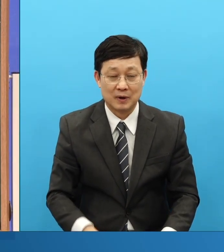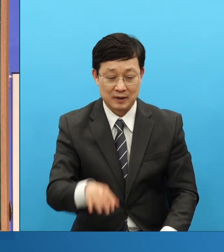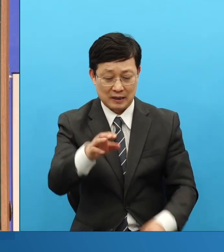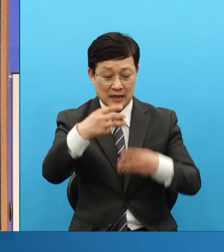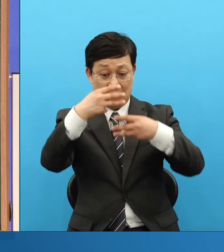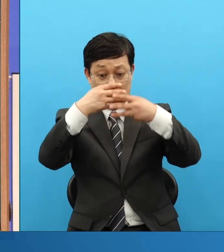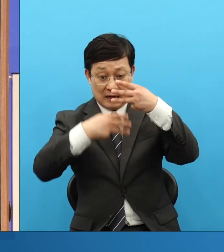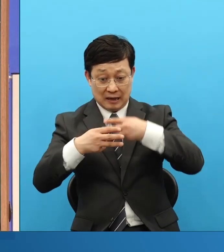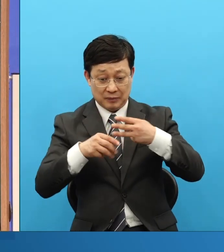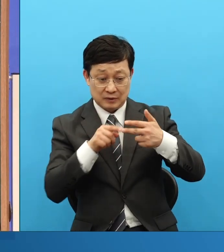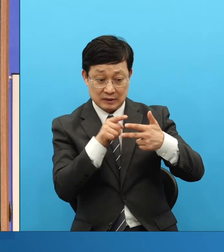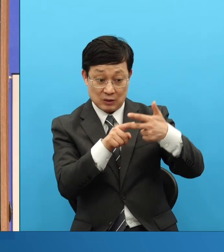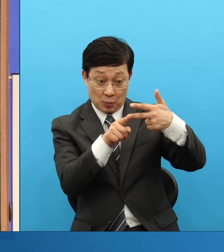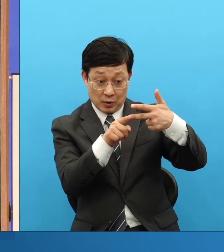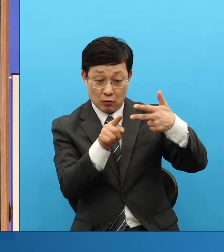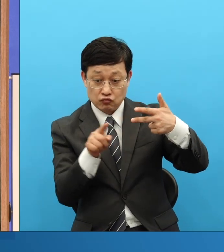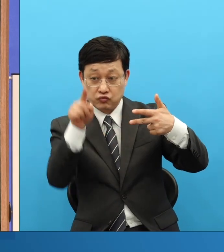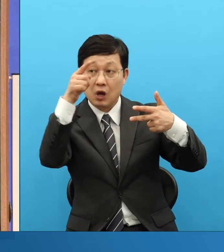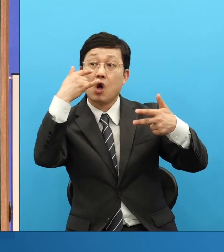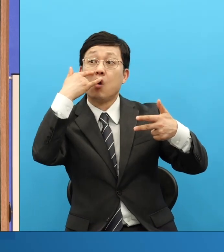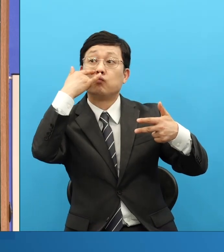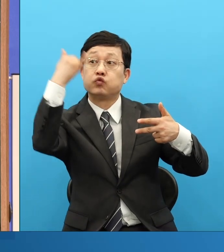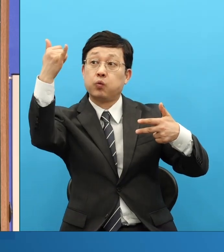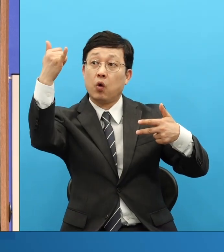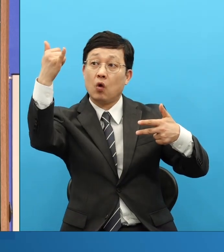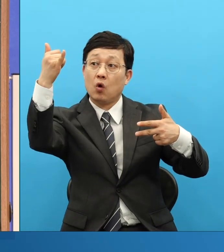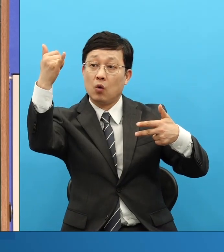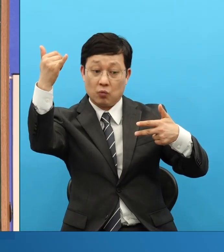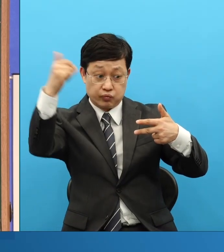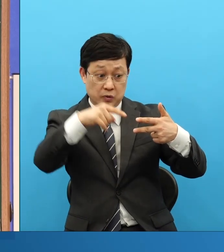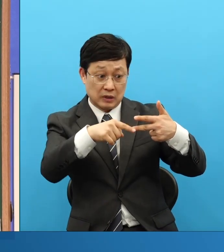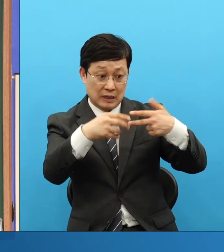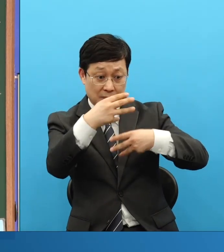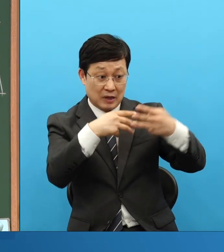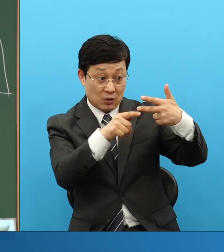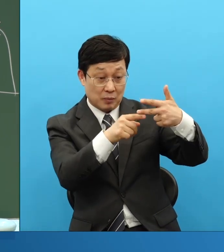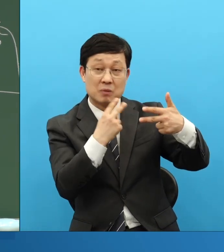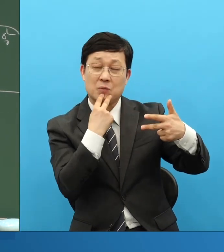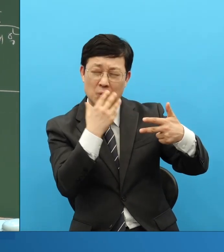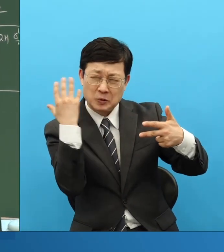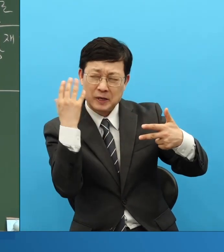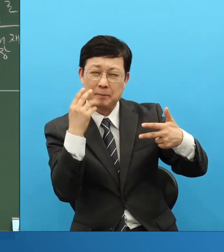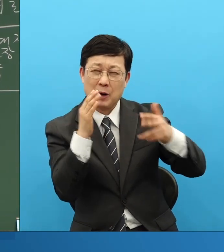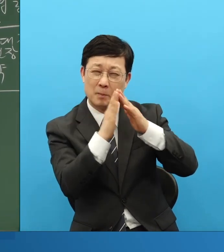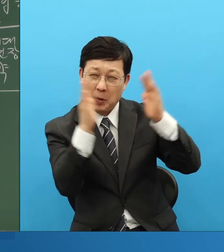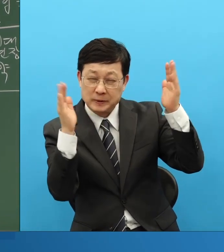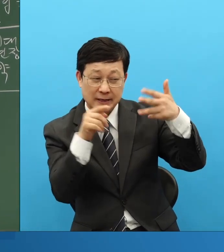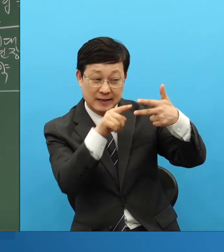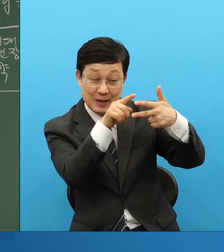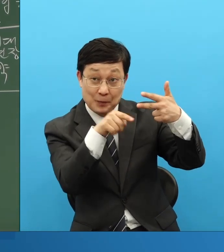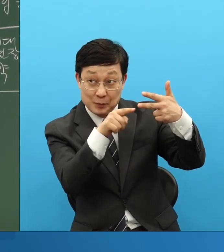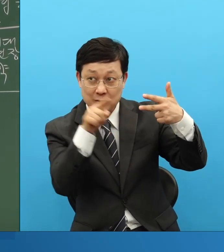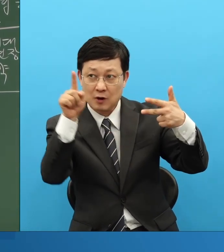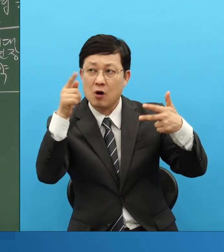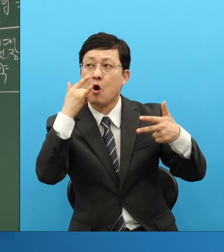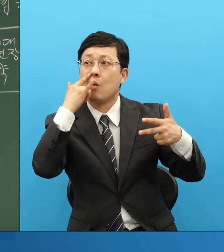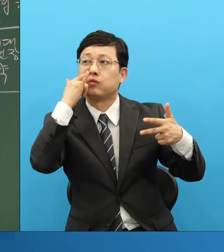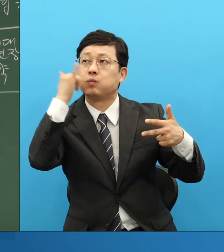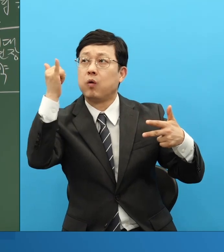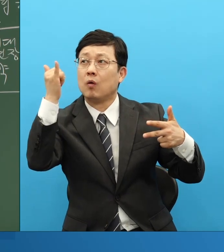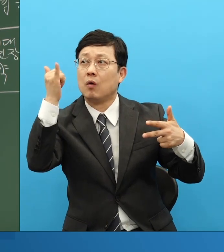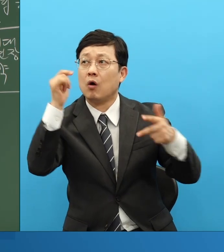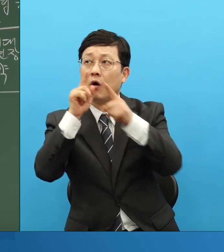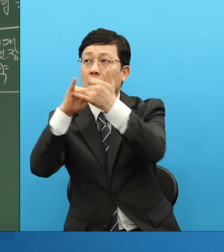언약을 주신 겁니다. He gave the covenant. 여러분 어른들은 언약만 잡아도 돼요. And so our adults here simply hold to the covenant. 반드시 이 일이 렘